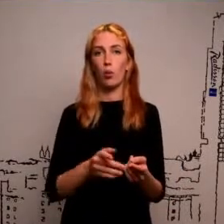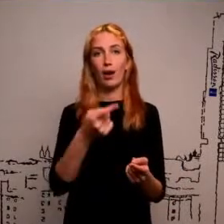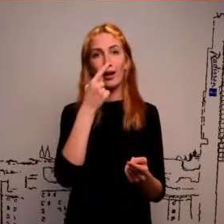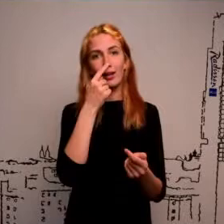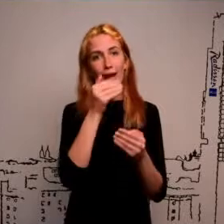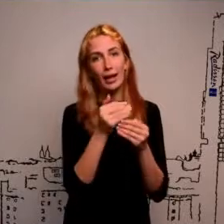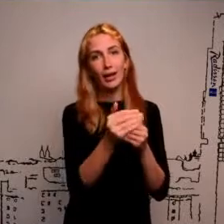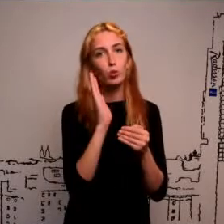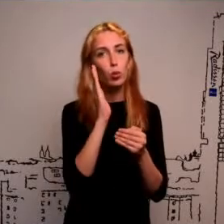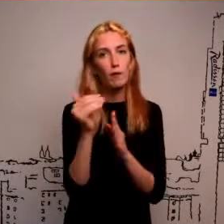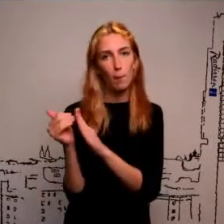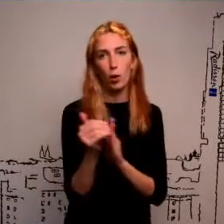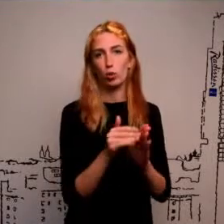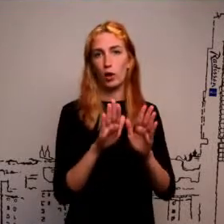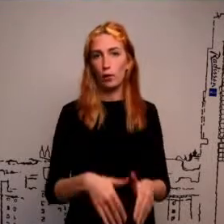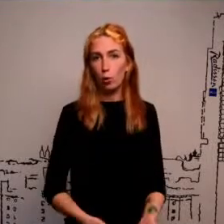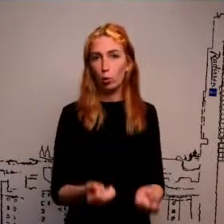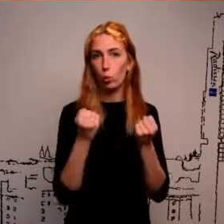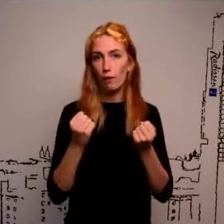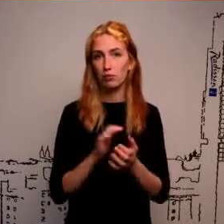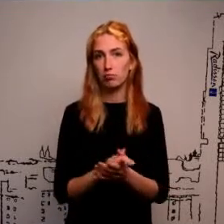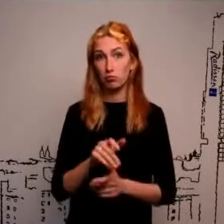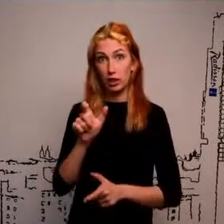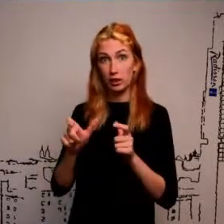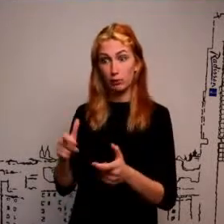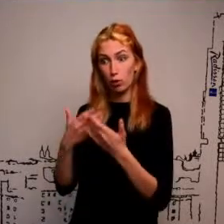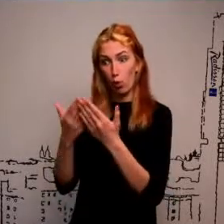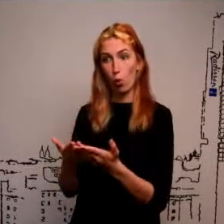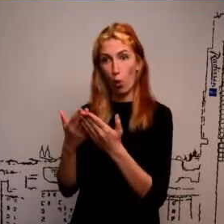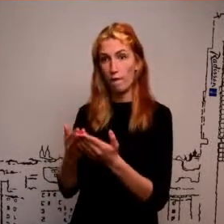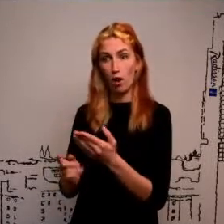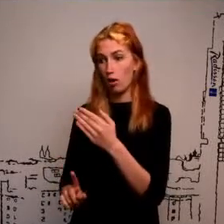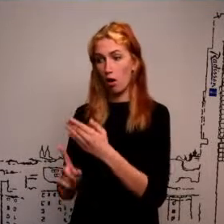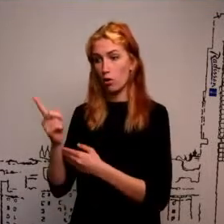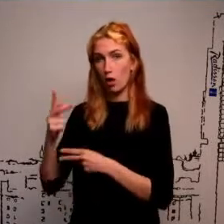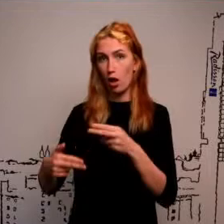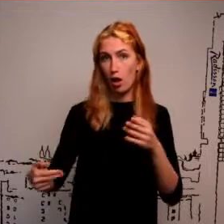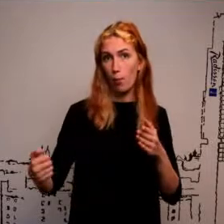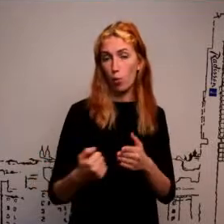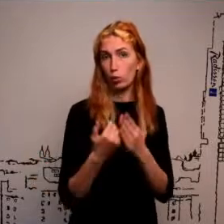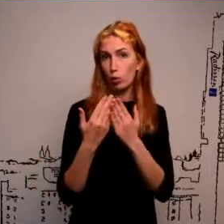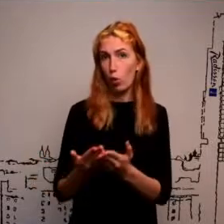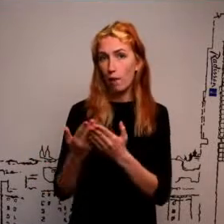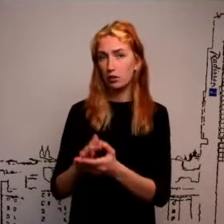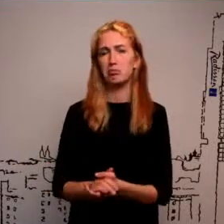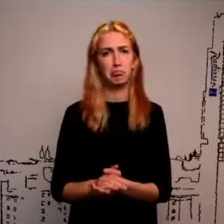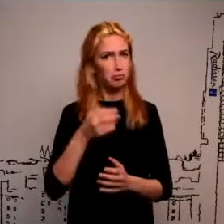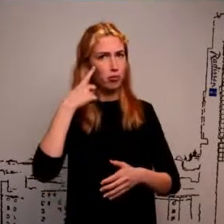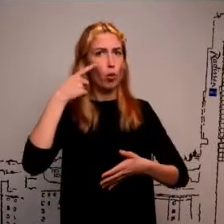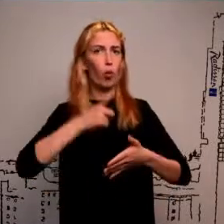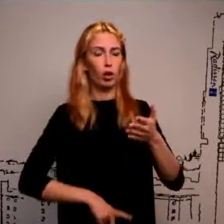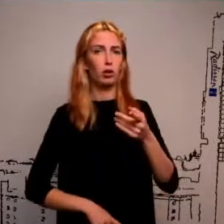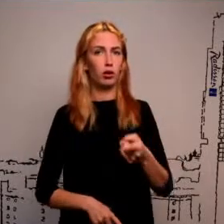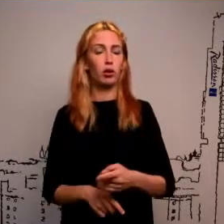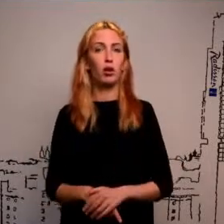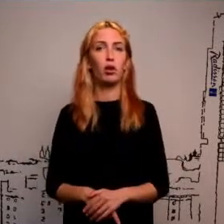lähituleviku päris oluliselt. Need inimesed loevad seda algusest lõpuni? Ma siiralt loodan, et enamus vähevalt. Aga